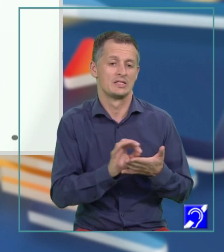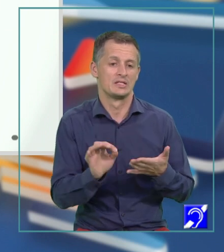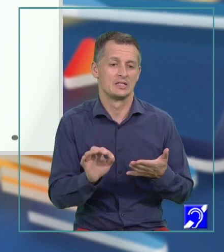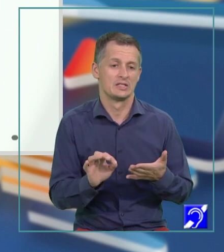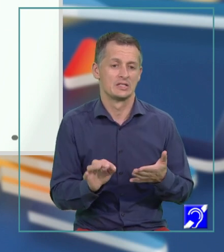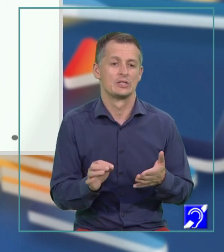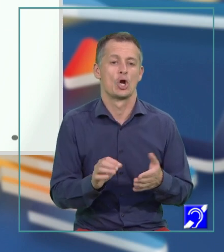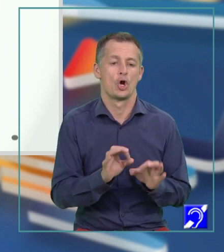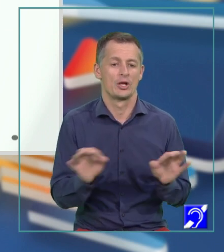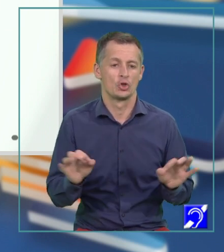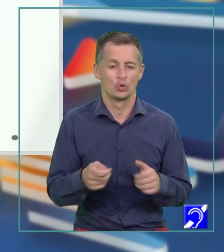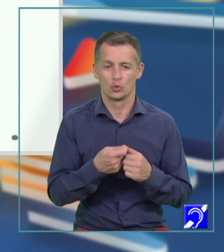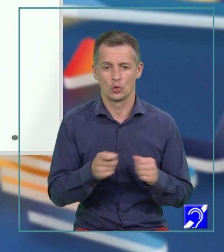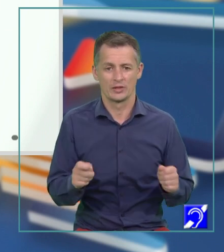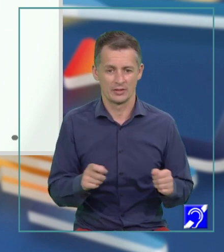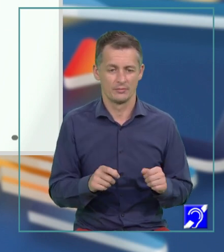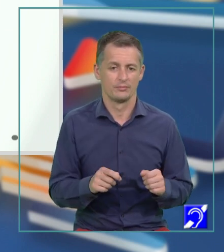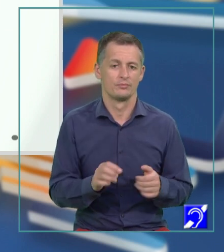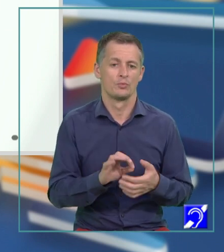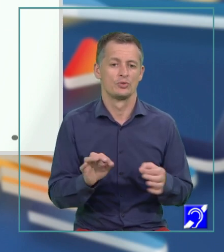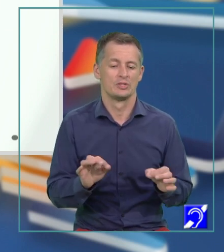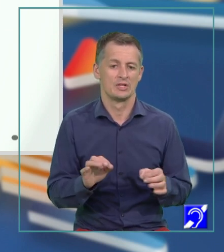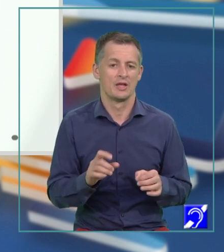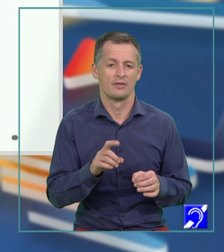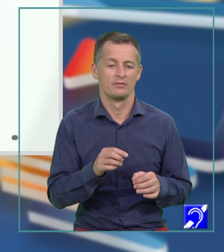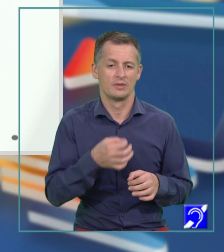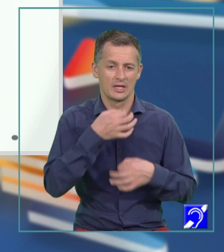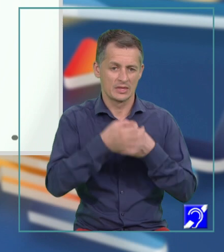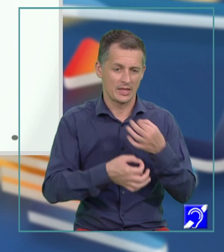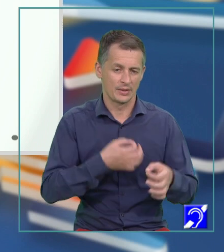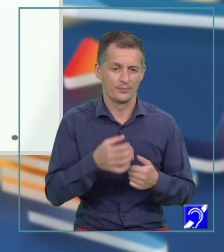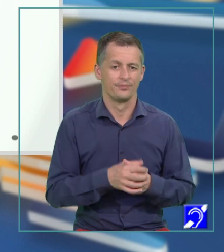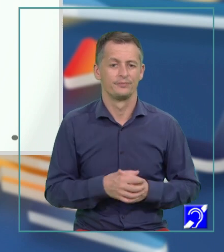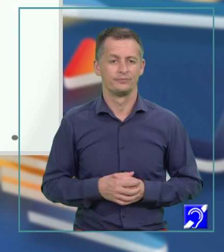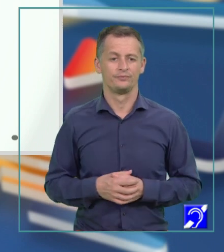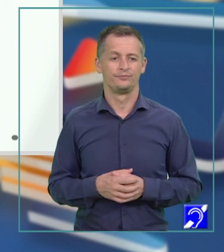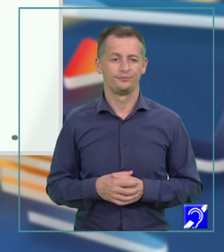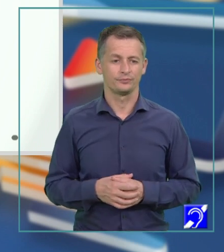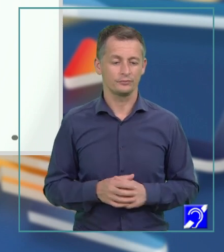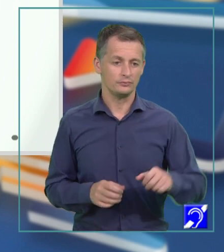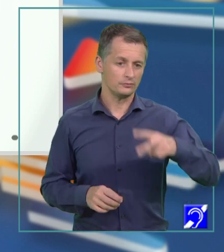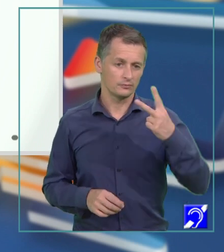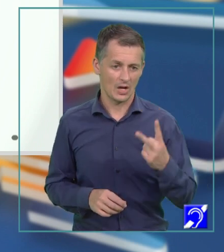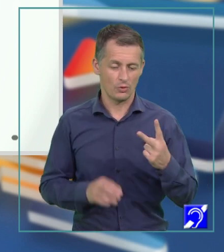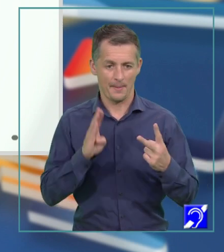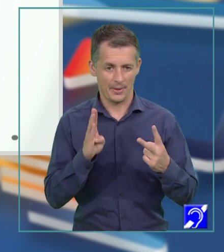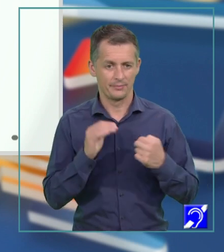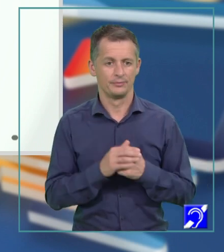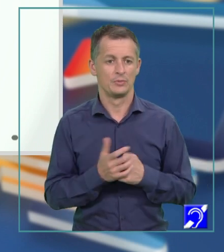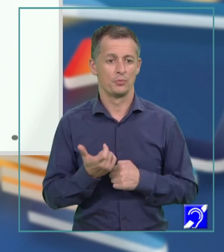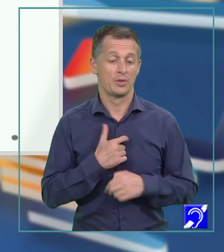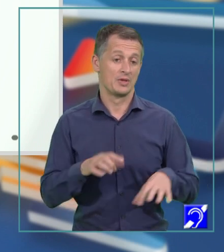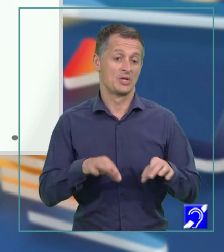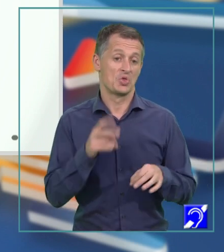scris corect toate propozițiile dictate sau a ortografiat toate propozițiile dictate. În al doilea enunț putem găsi